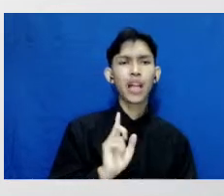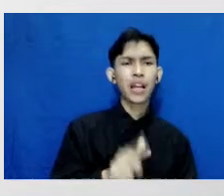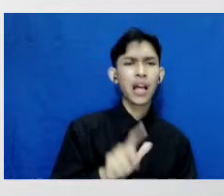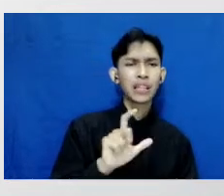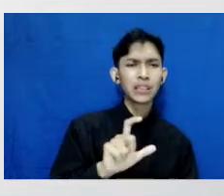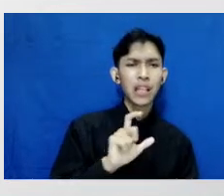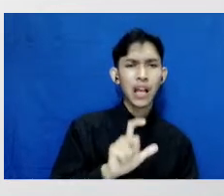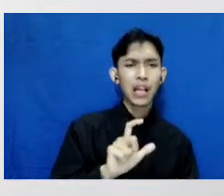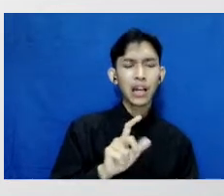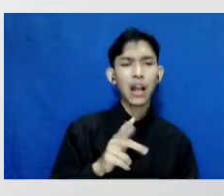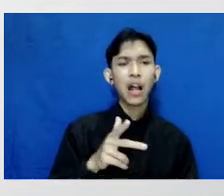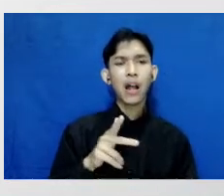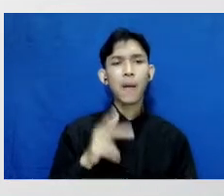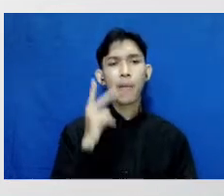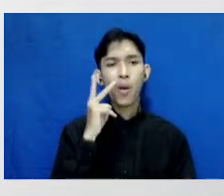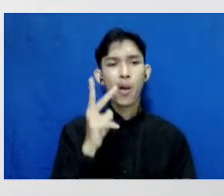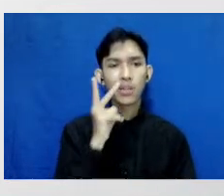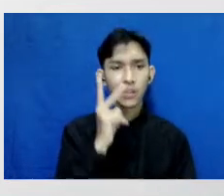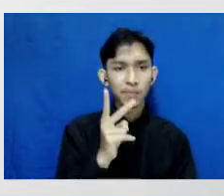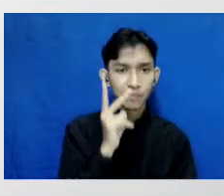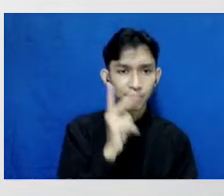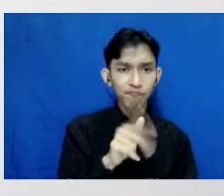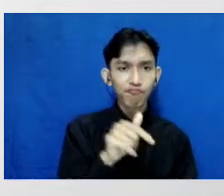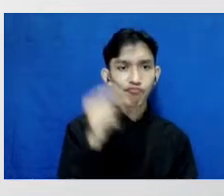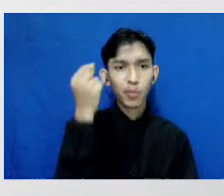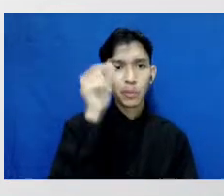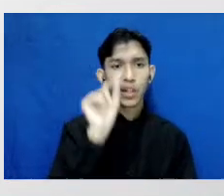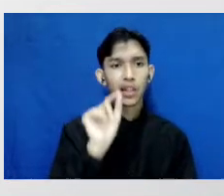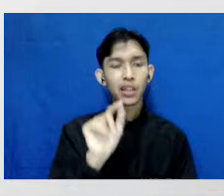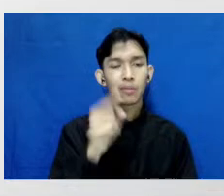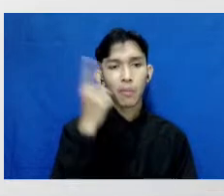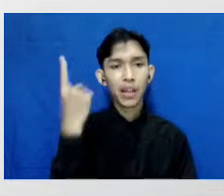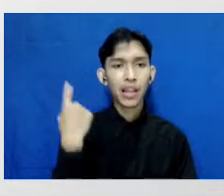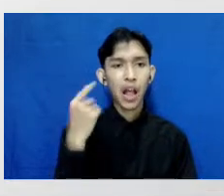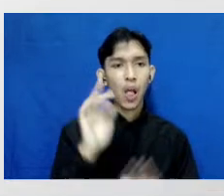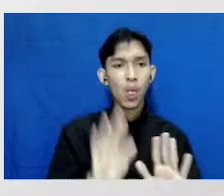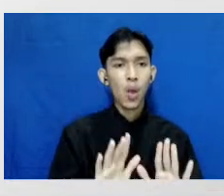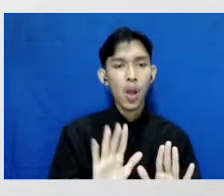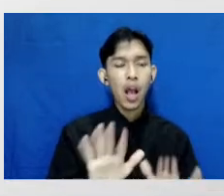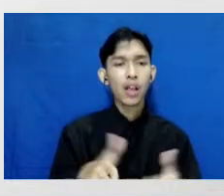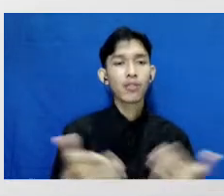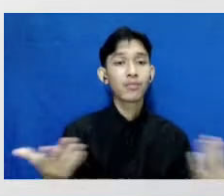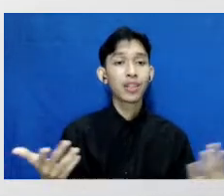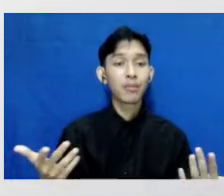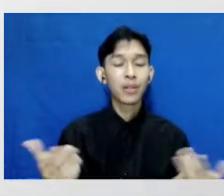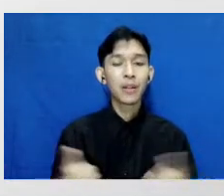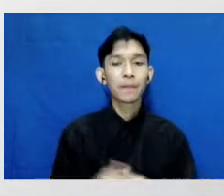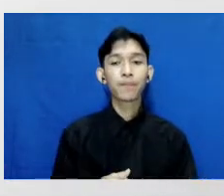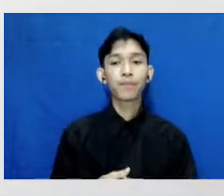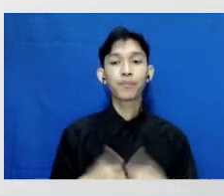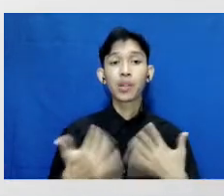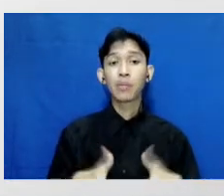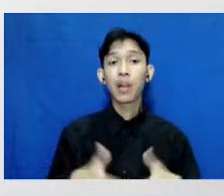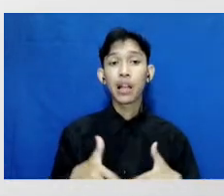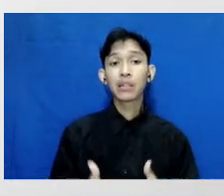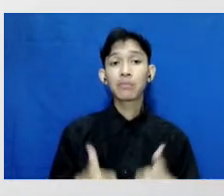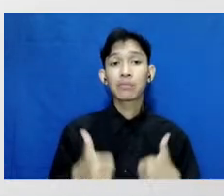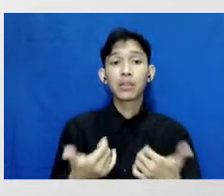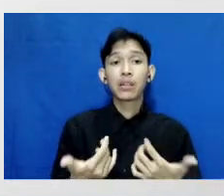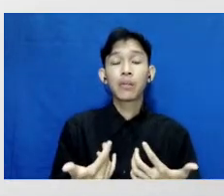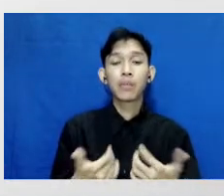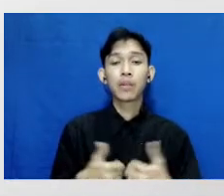yang menjadi pengawasan itu hanya instansi pemerintah itu sendiri. Best practice-nya yang di luar pun